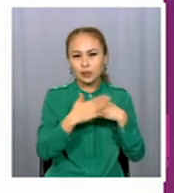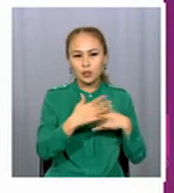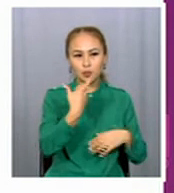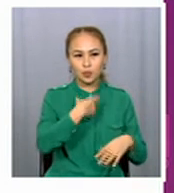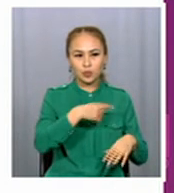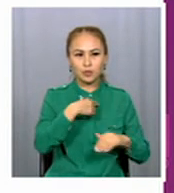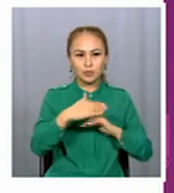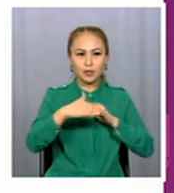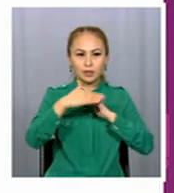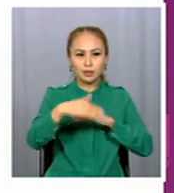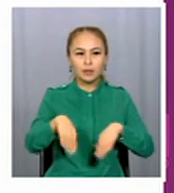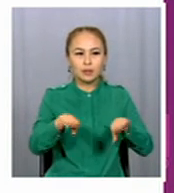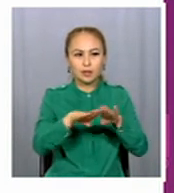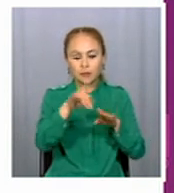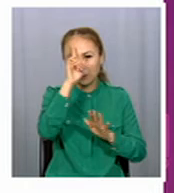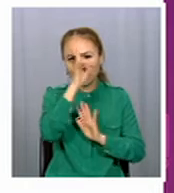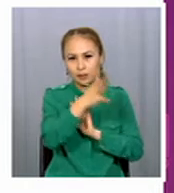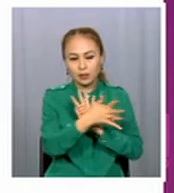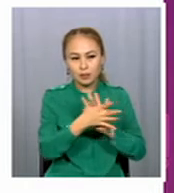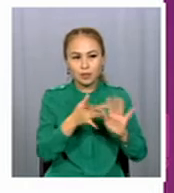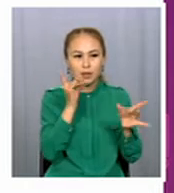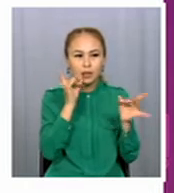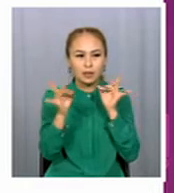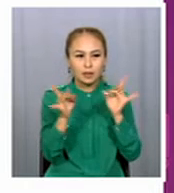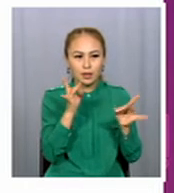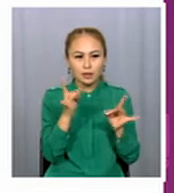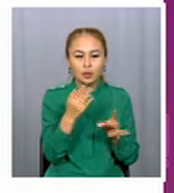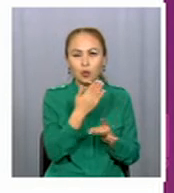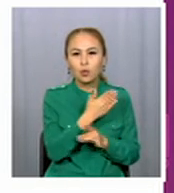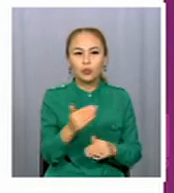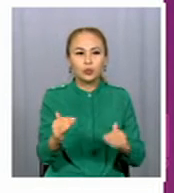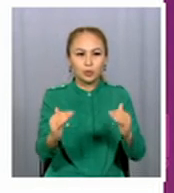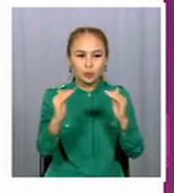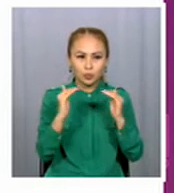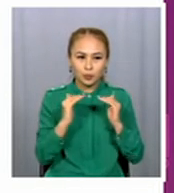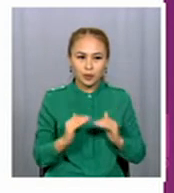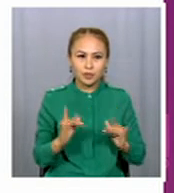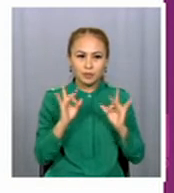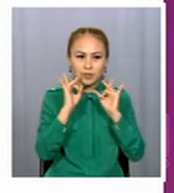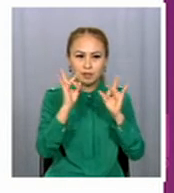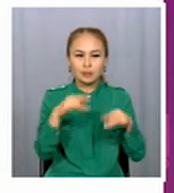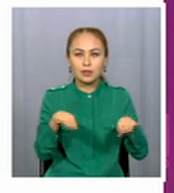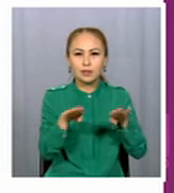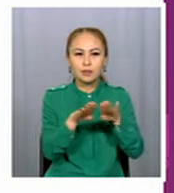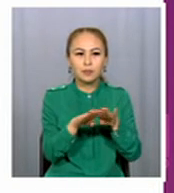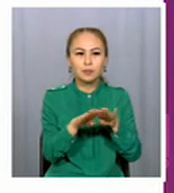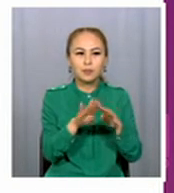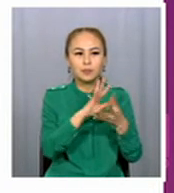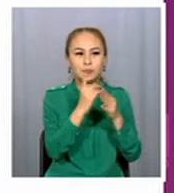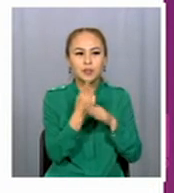жақындаса, өз мекені екенін ескертіп, ырылдайды. Оның төмен дыбысты